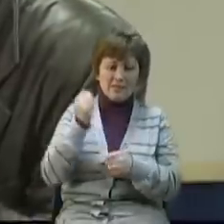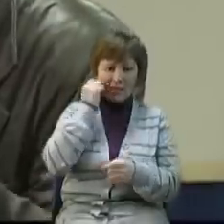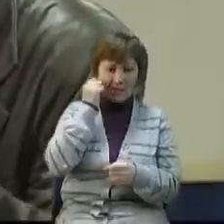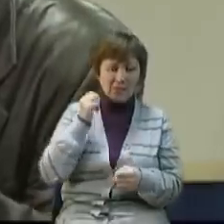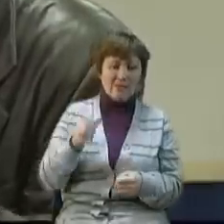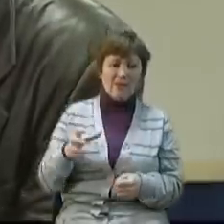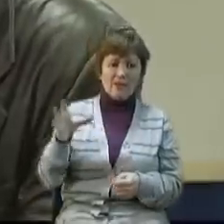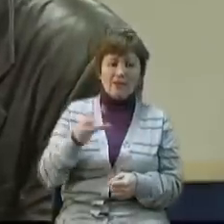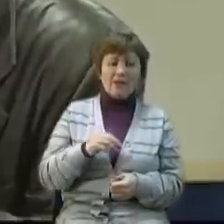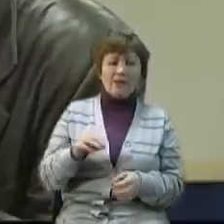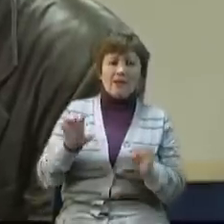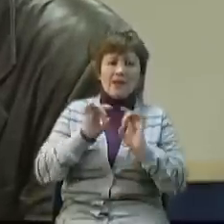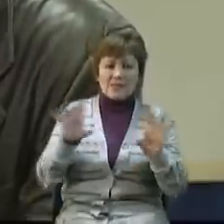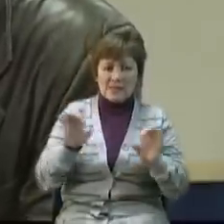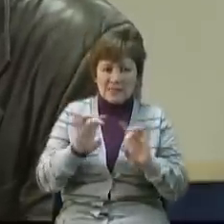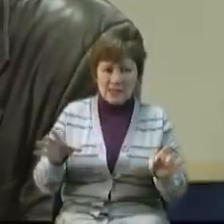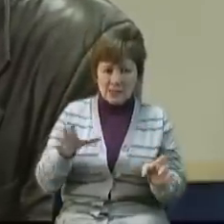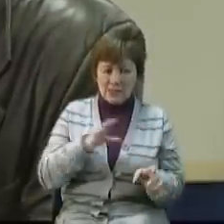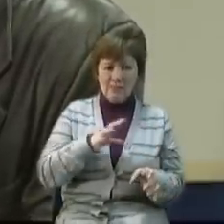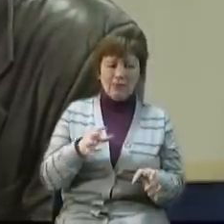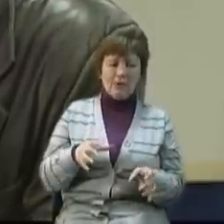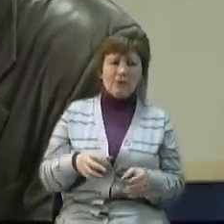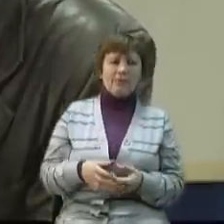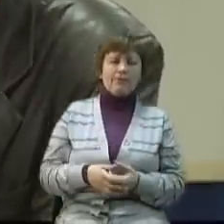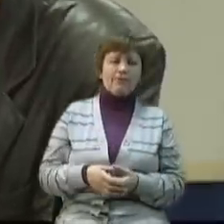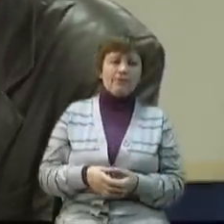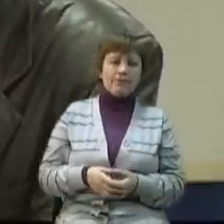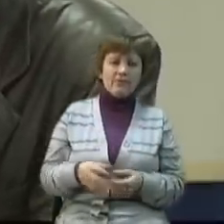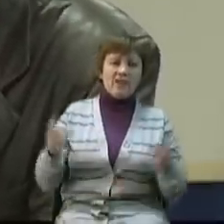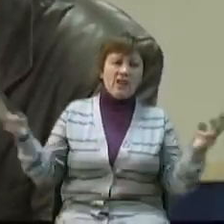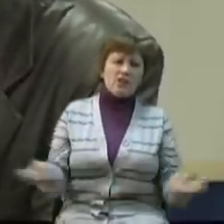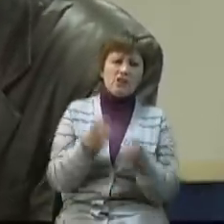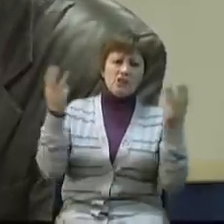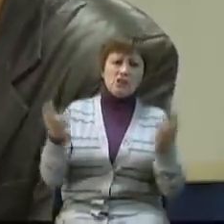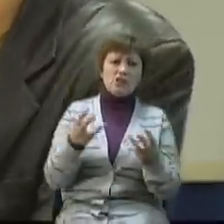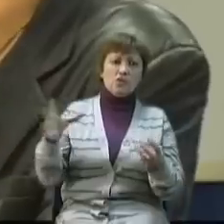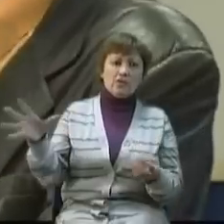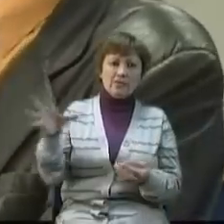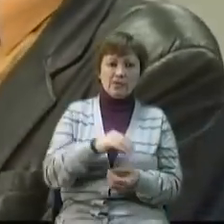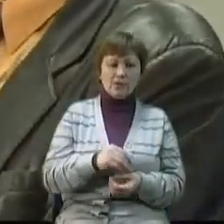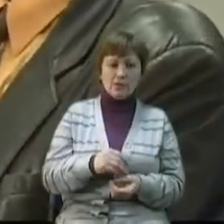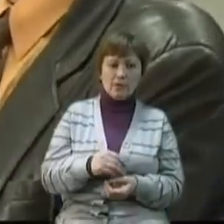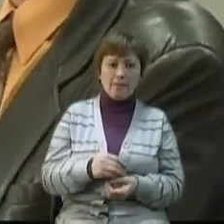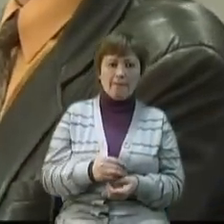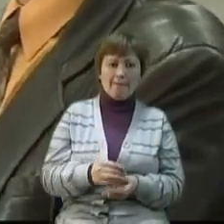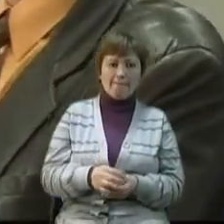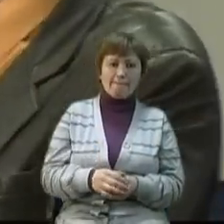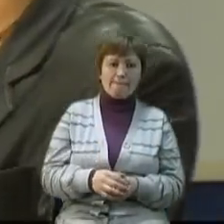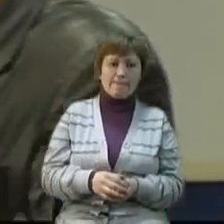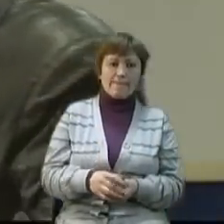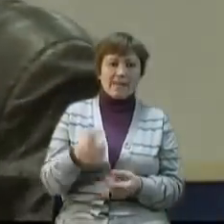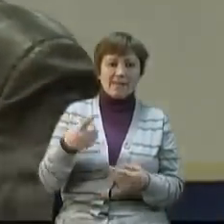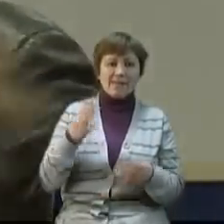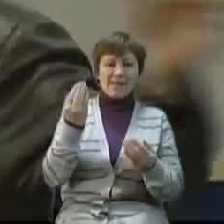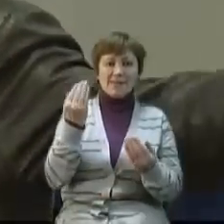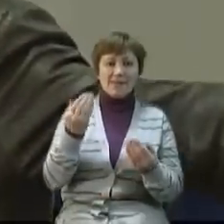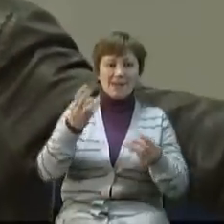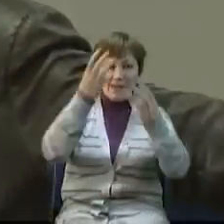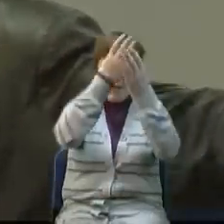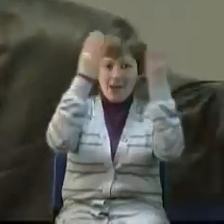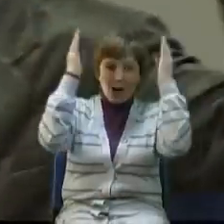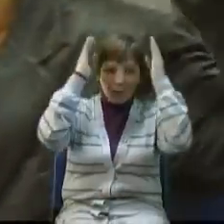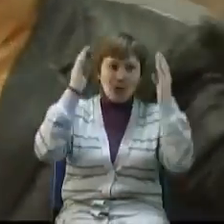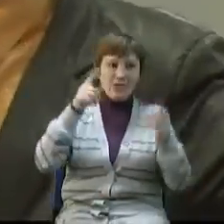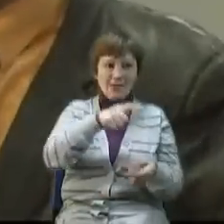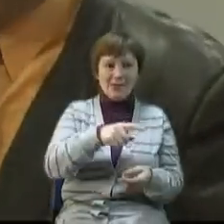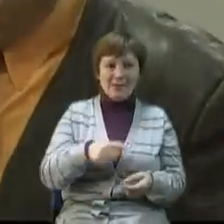трех частях, сжег, вон там сейчас стоит корона на этом пепле, вот